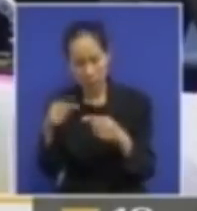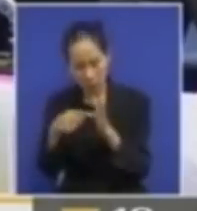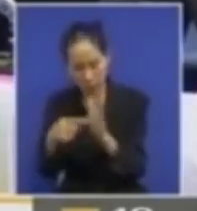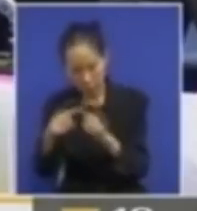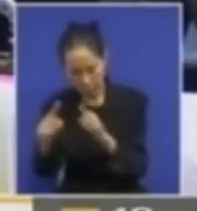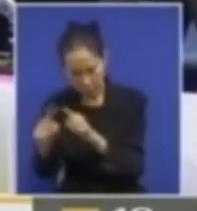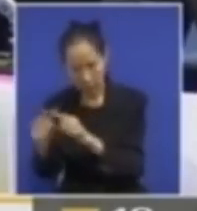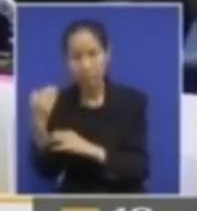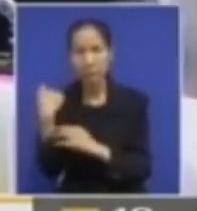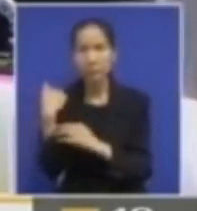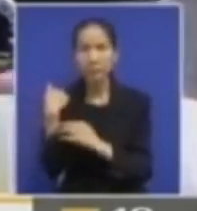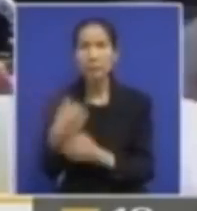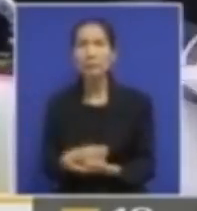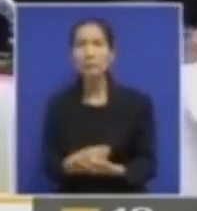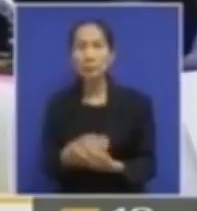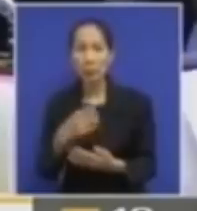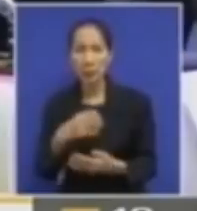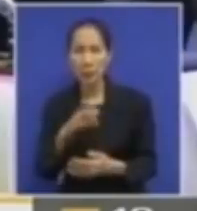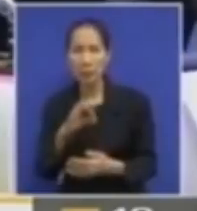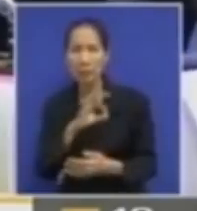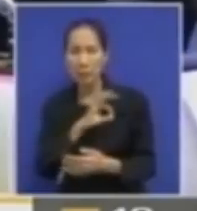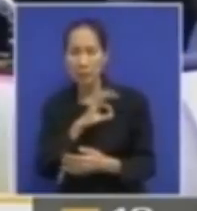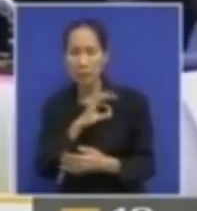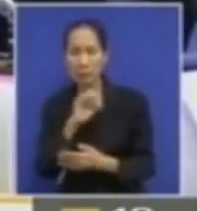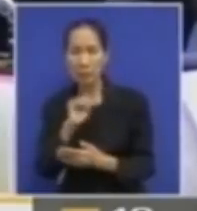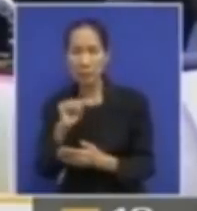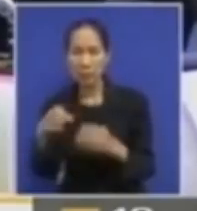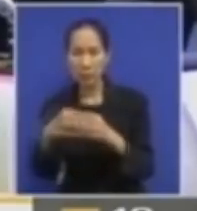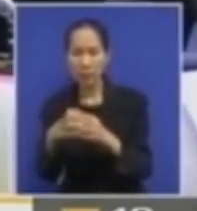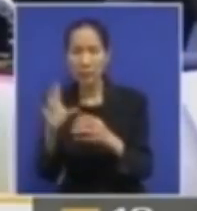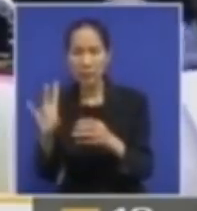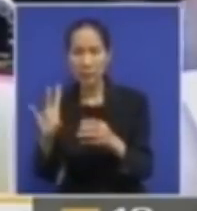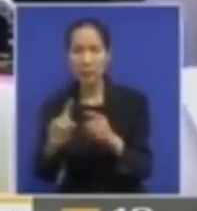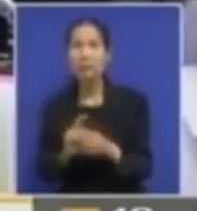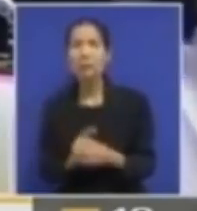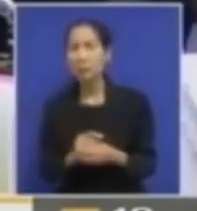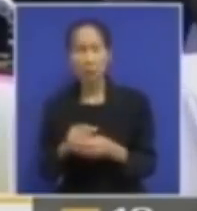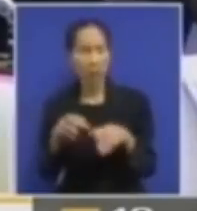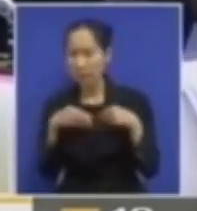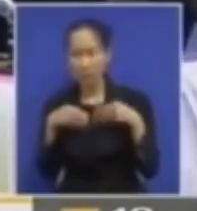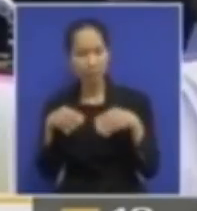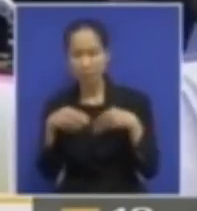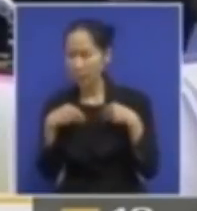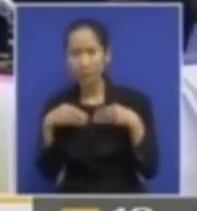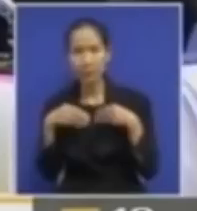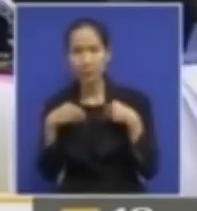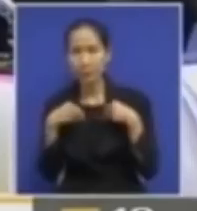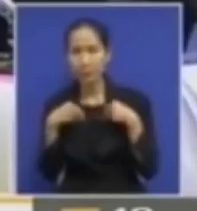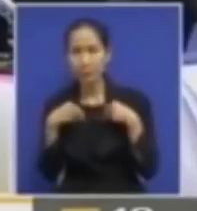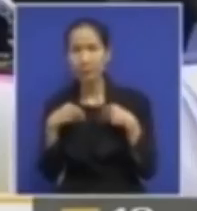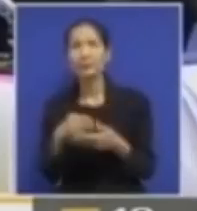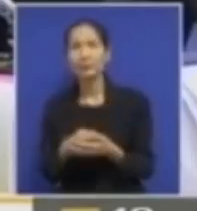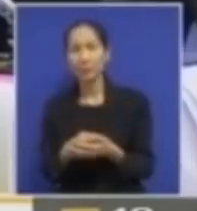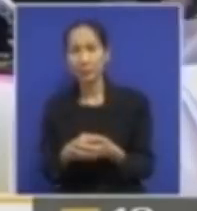มเองและสมาชิก7พรรคร่วมไม่เห็นด้วยไม่เห็นชอบที่จะให้บุคคลผู้ซึ่งส